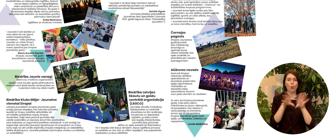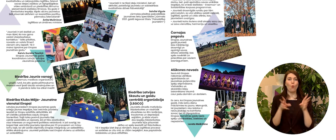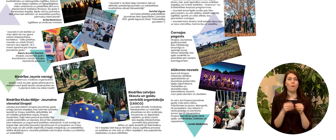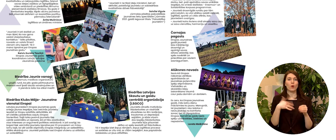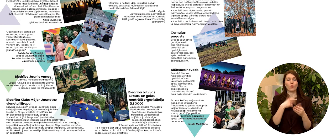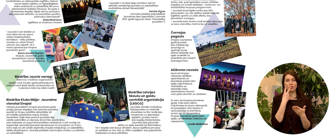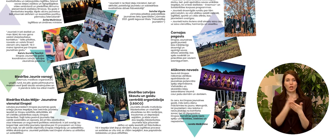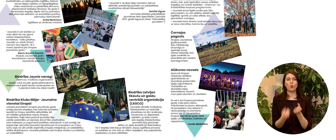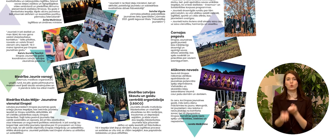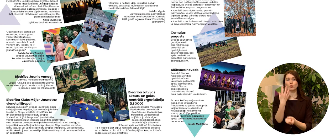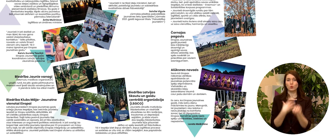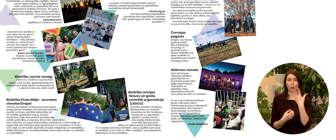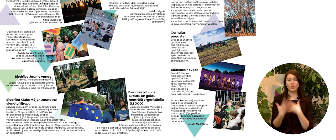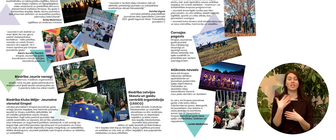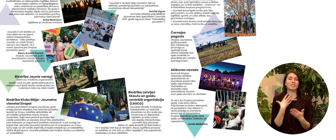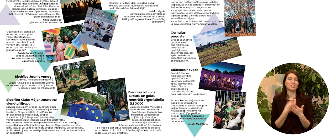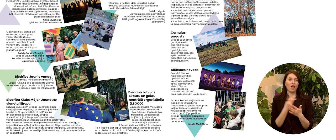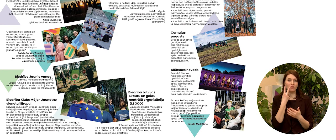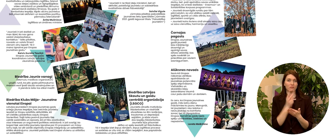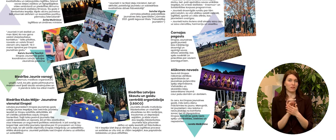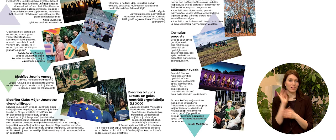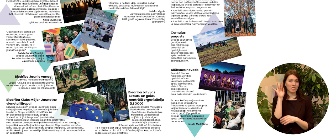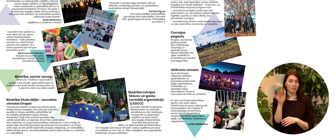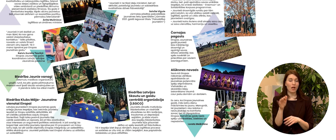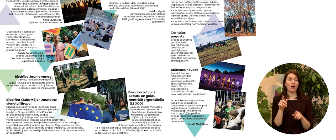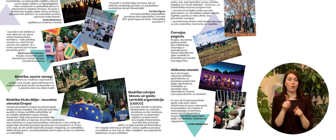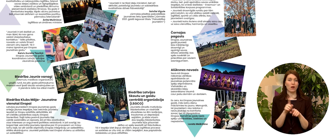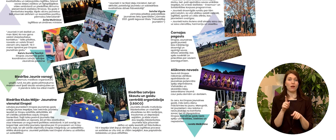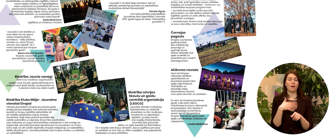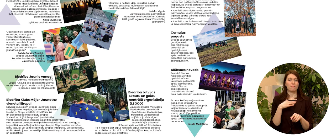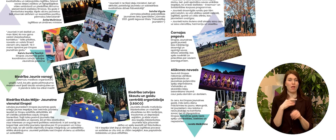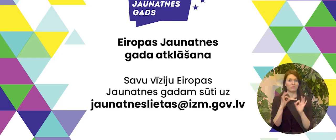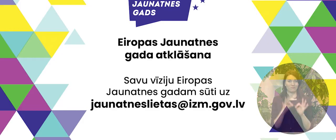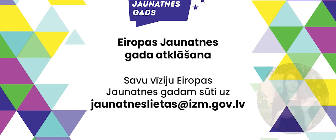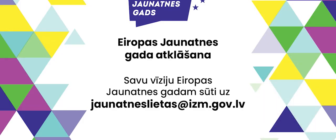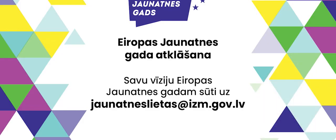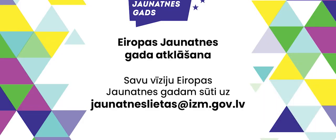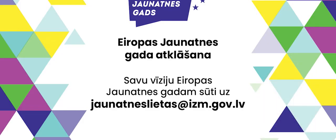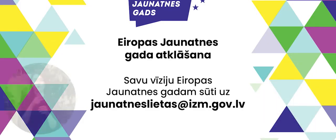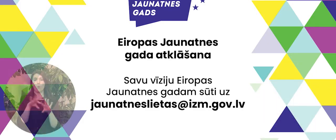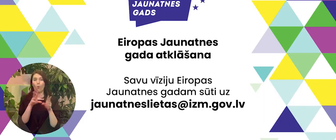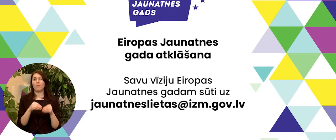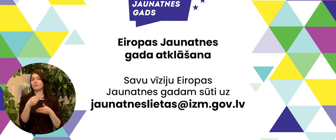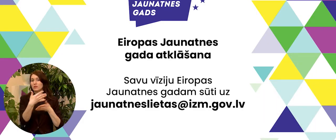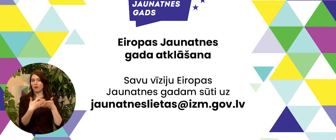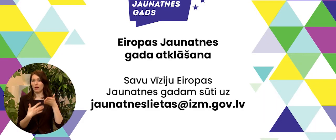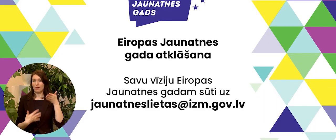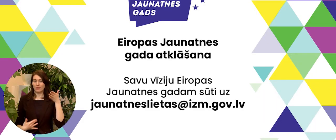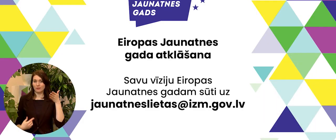vīziju, sūtīt savas vīzijas un mēs tās noteikti pievienosim šim kopīgajam